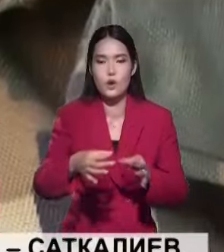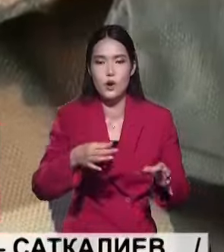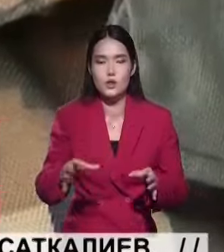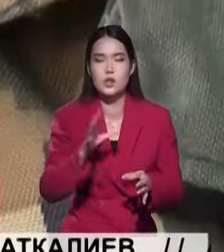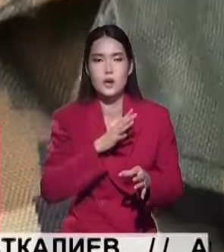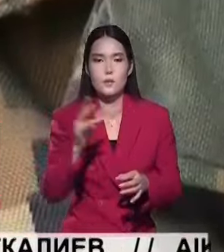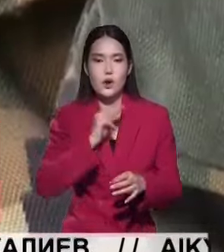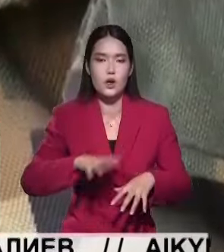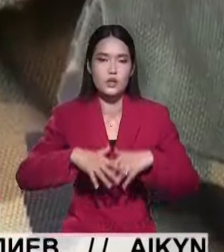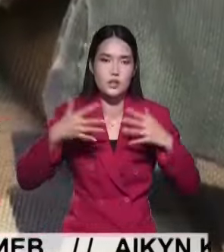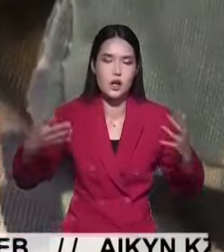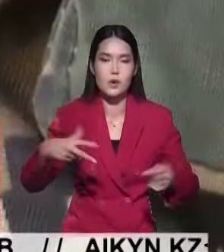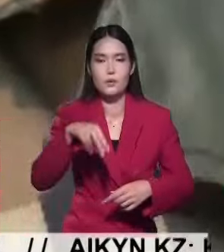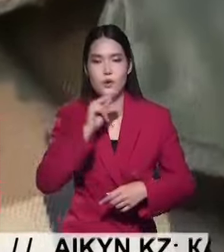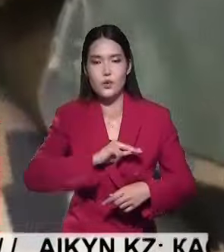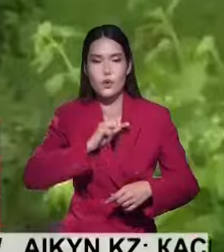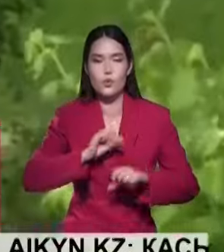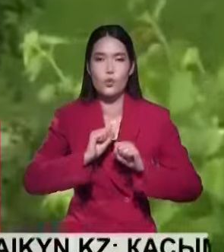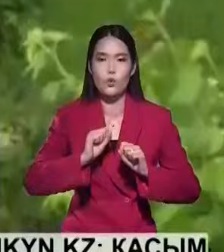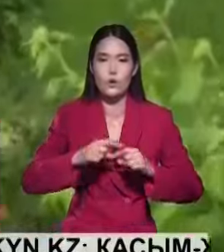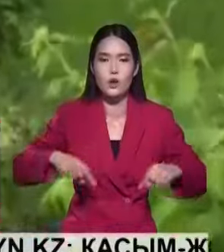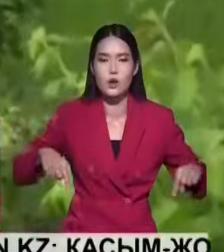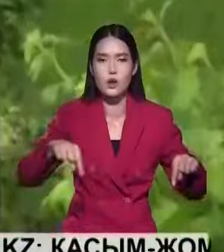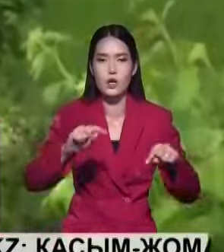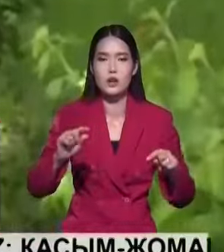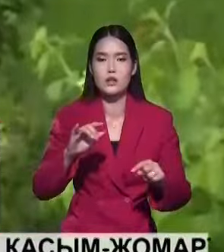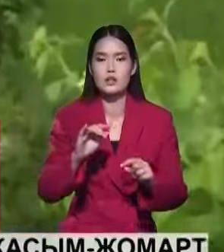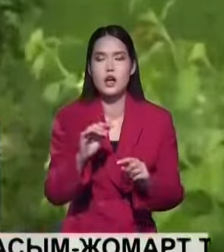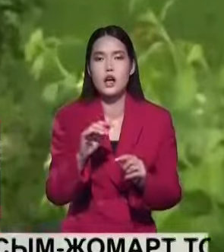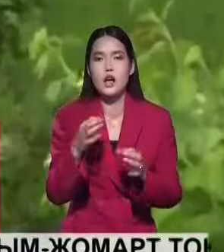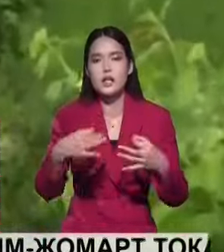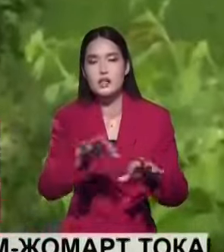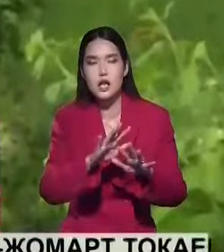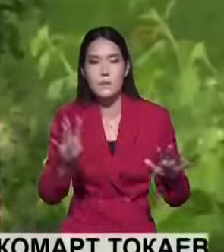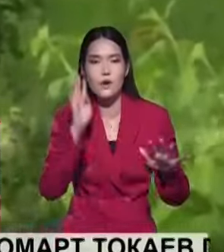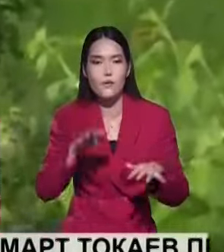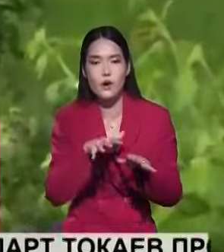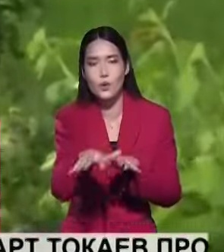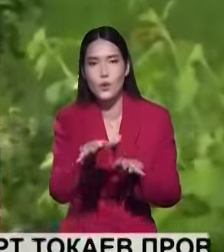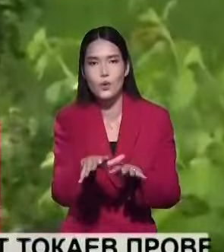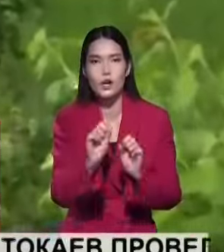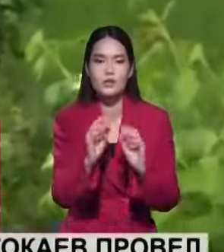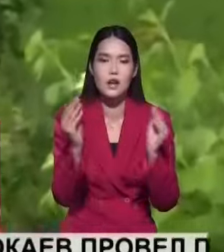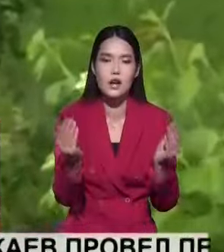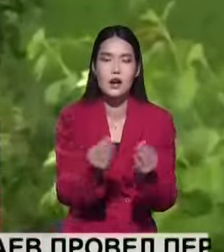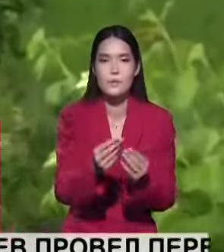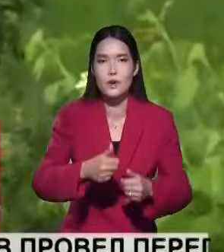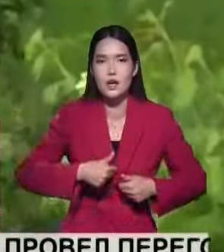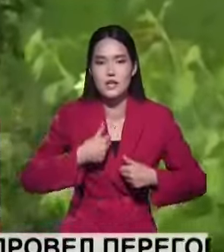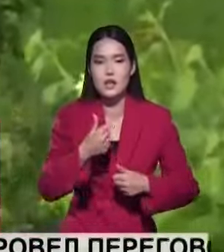проделан огромный объем работы по укреплению береговой линии, недопущению подтопления отдельных регионов и населенных пунктов.